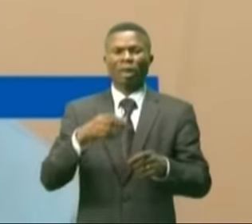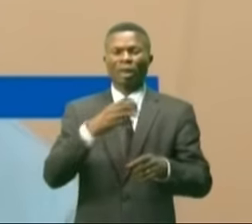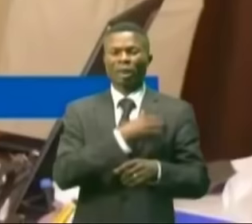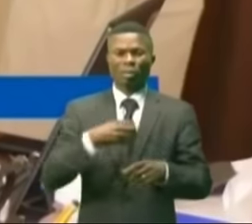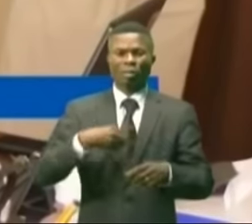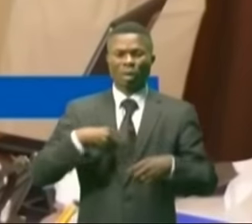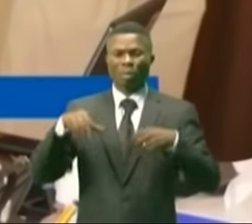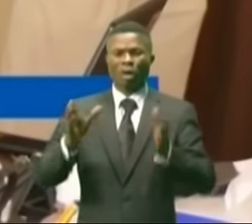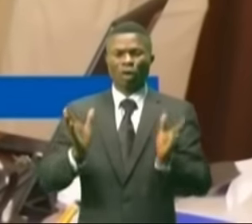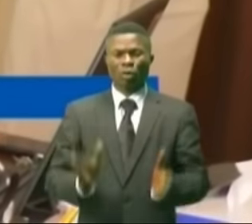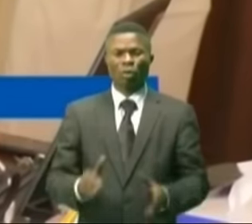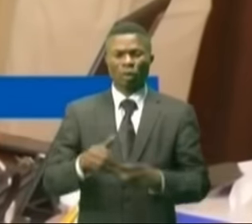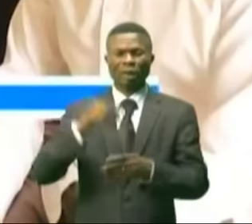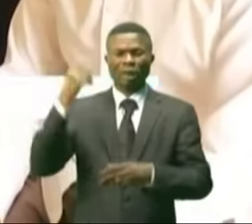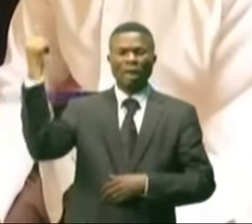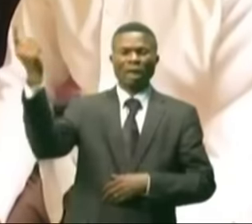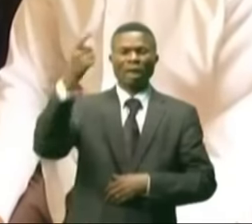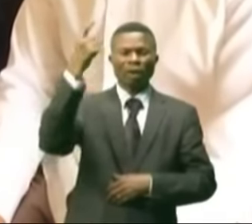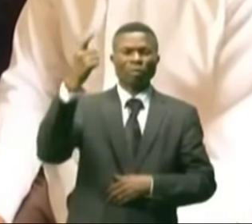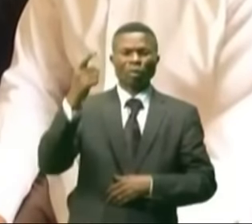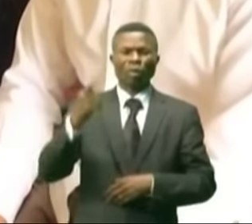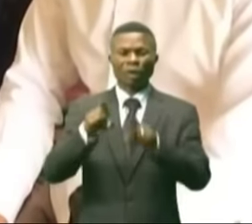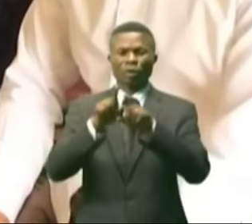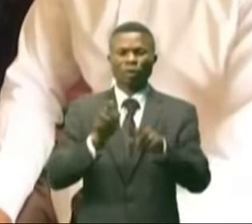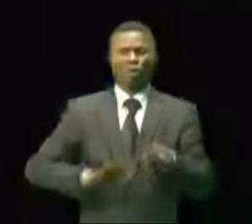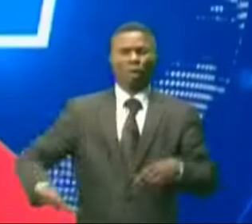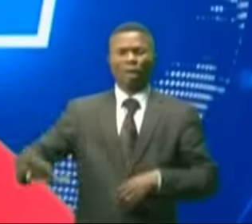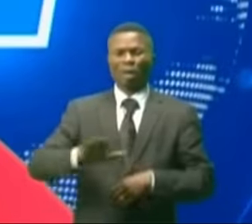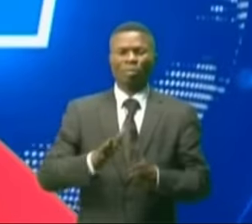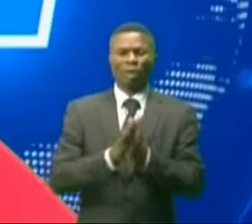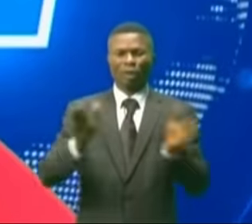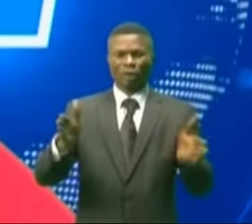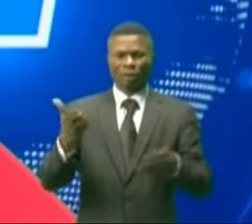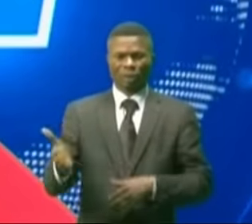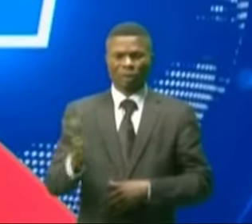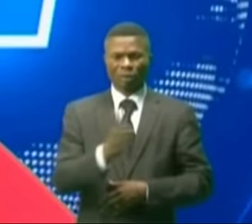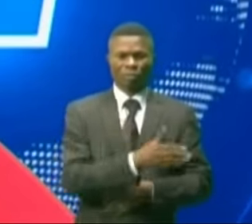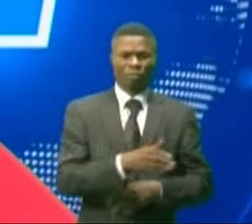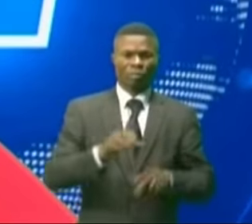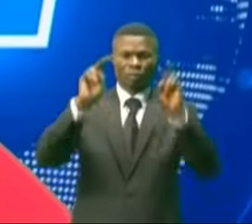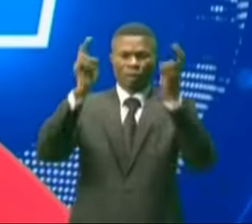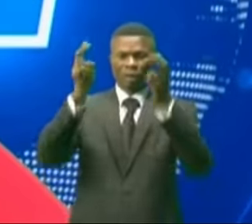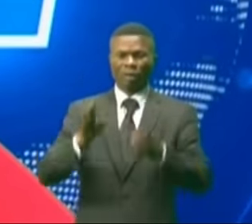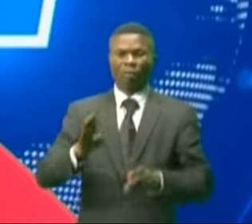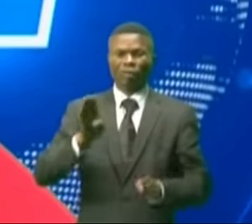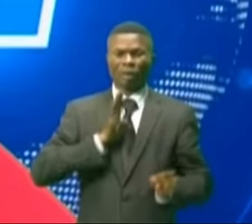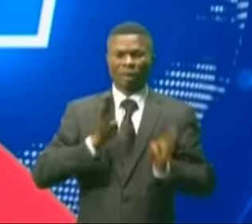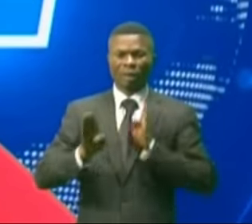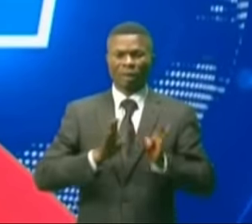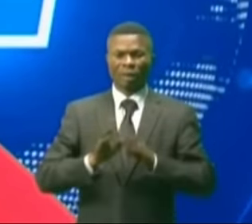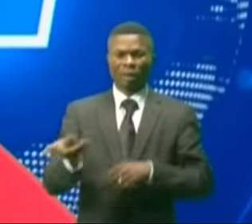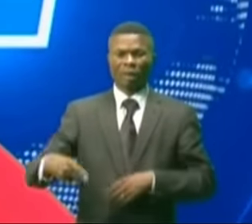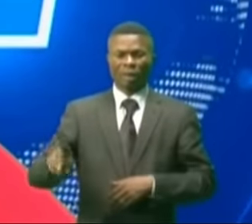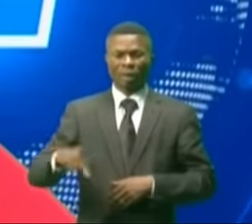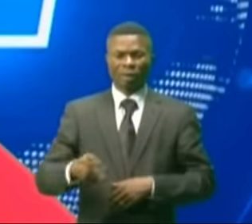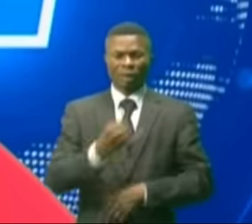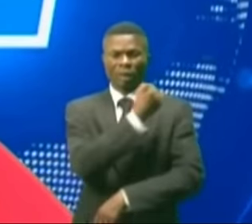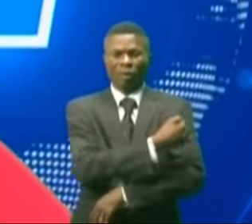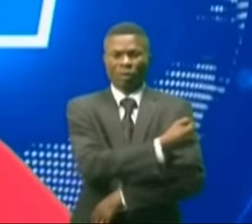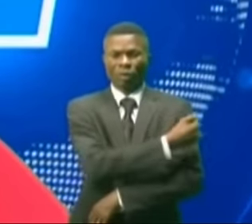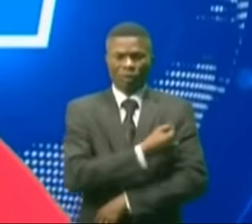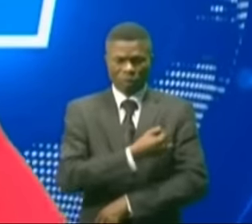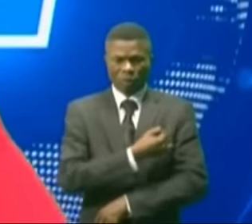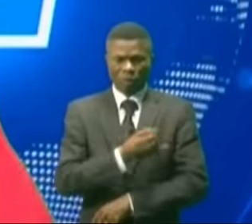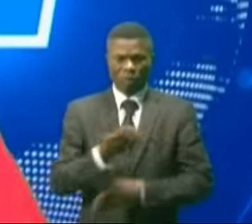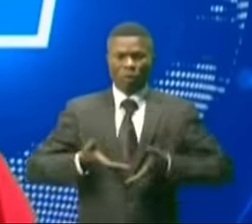partout à travers la République démocratique du Congo. À Bounia, précisément dans la province de l'Ituri, on